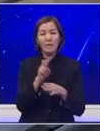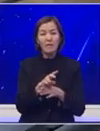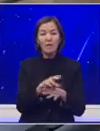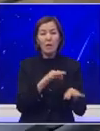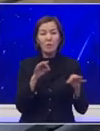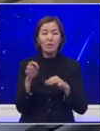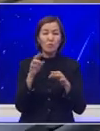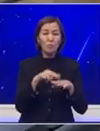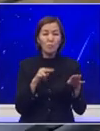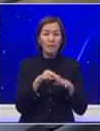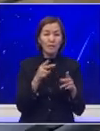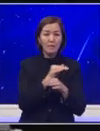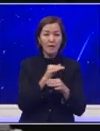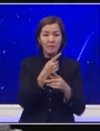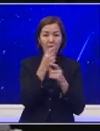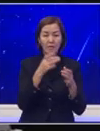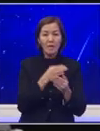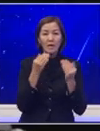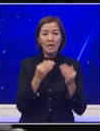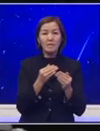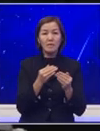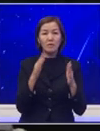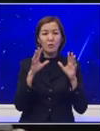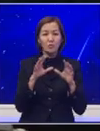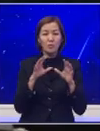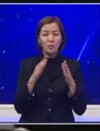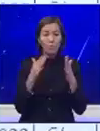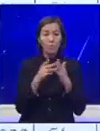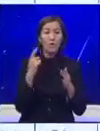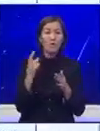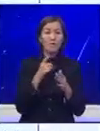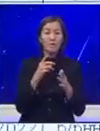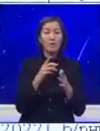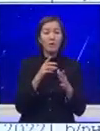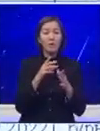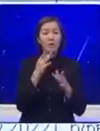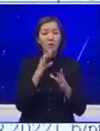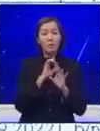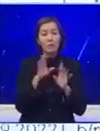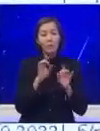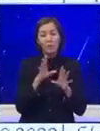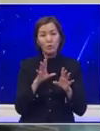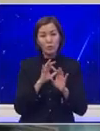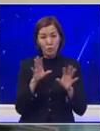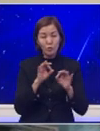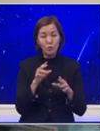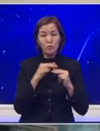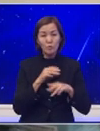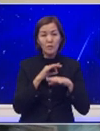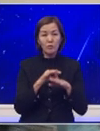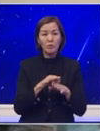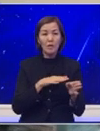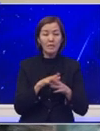полиция өкілдерінің ресми мәліметі. Олар қазір баспана иелерімен, шетелдіктермен түсіндіру жұмыстарын жүргізуде. Тәртіп сақшылары өңірде атқарған